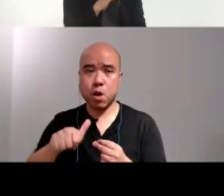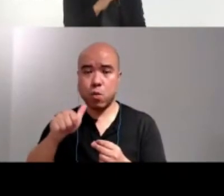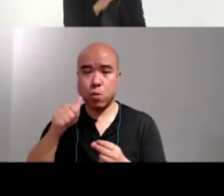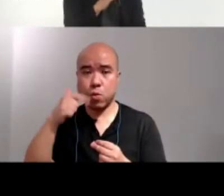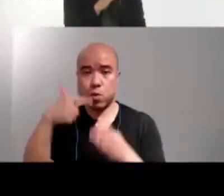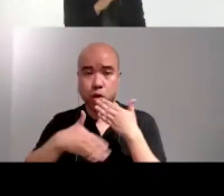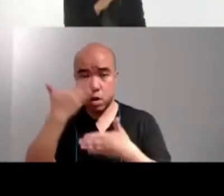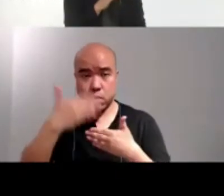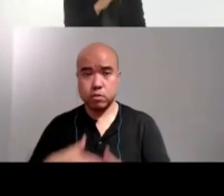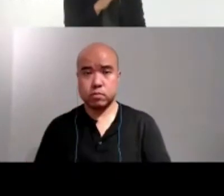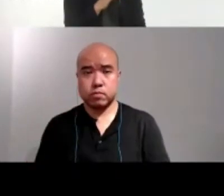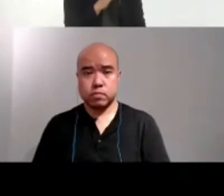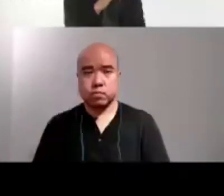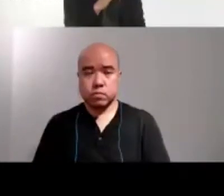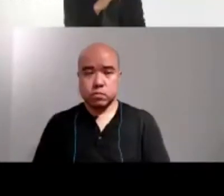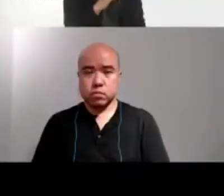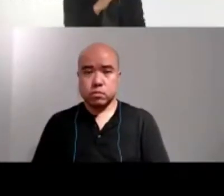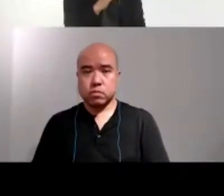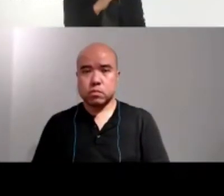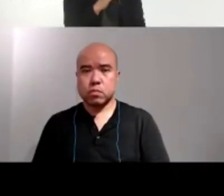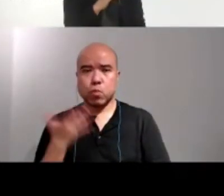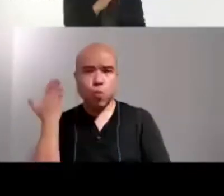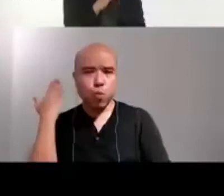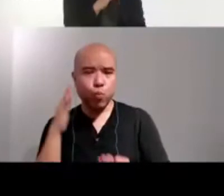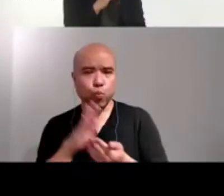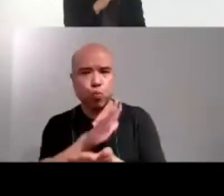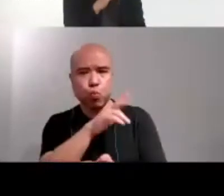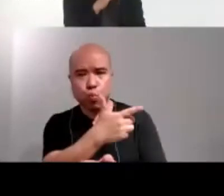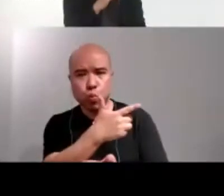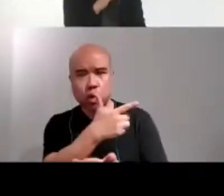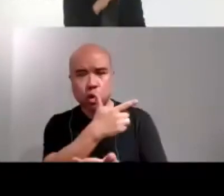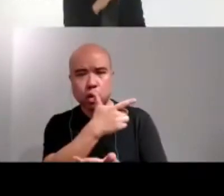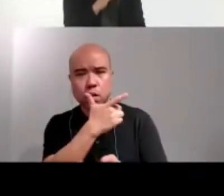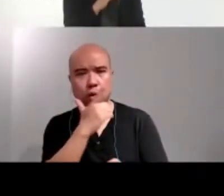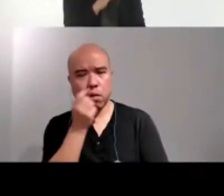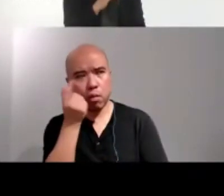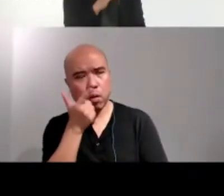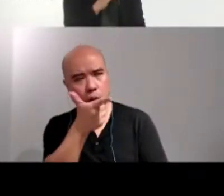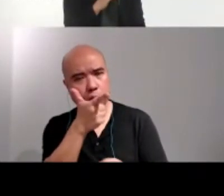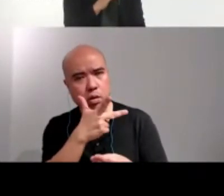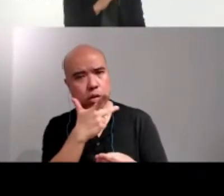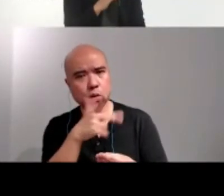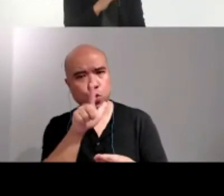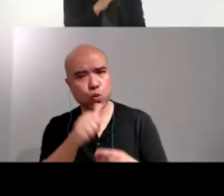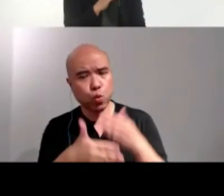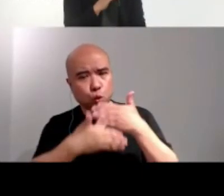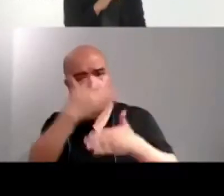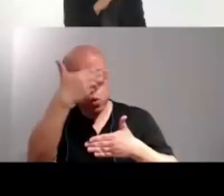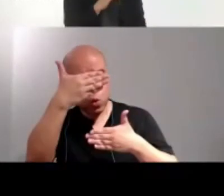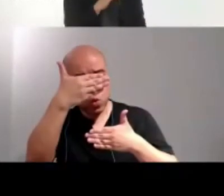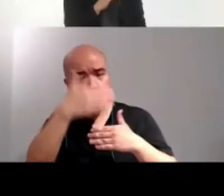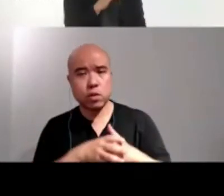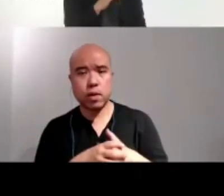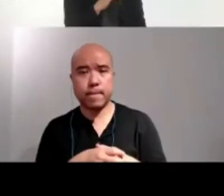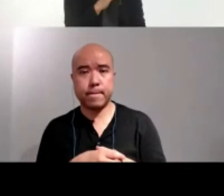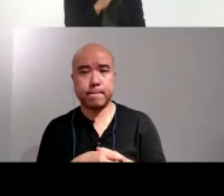過去呢，我們發覺呢這七八年，我們發現在唐樓裡面呢有一個突變，